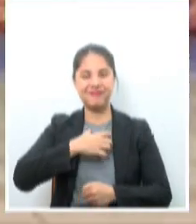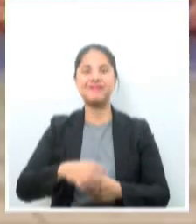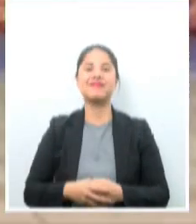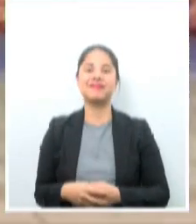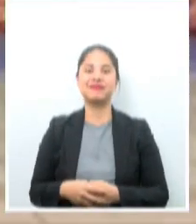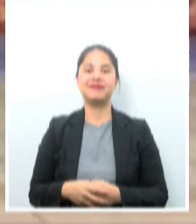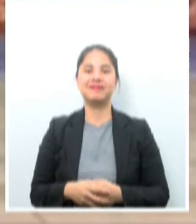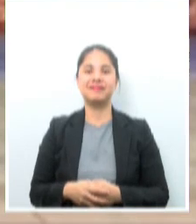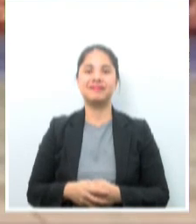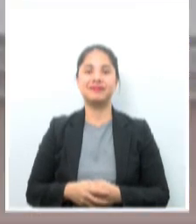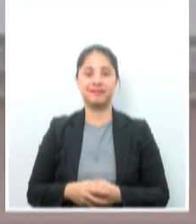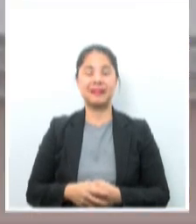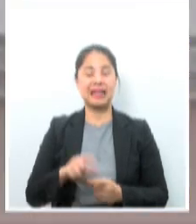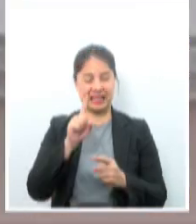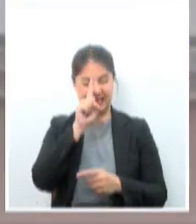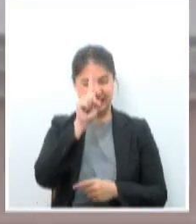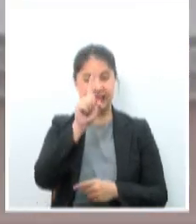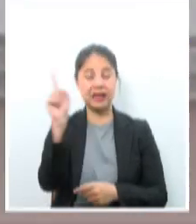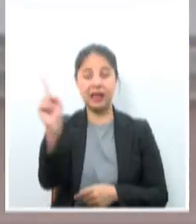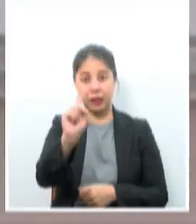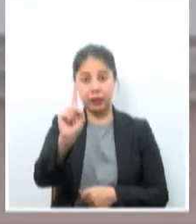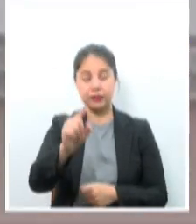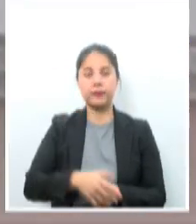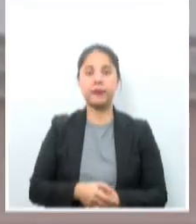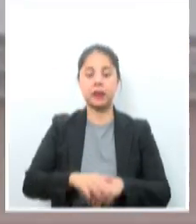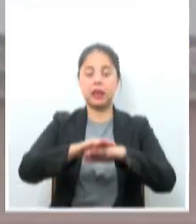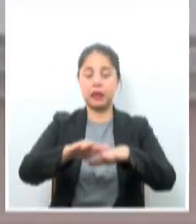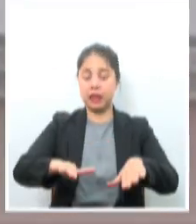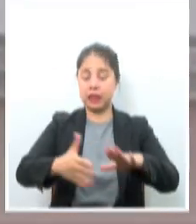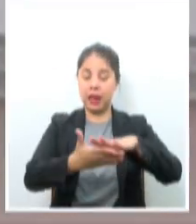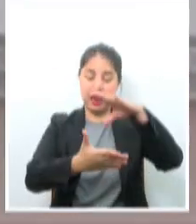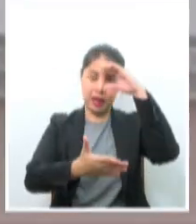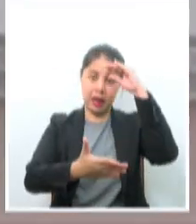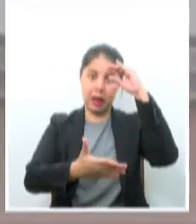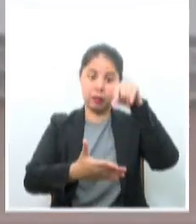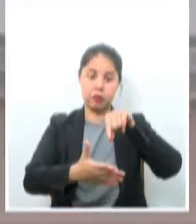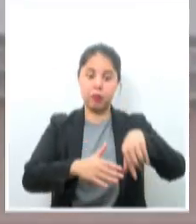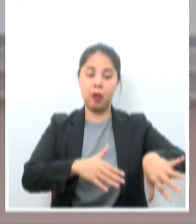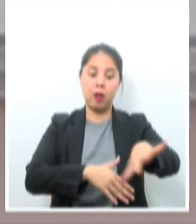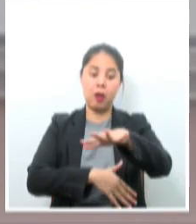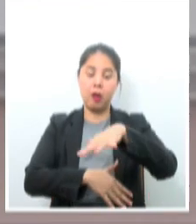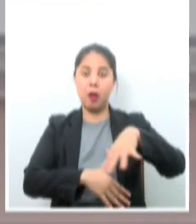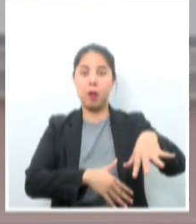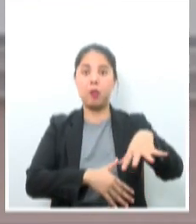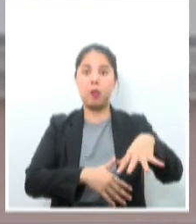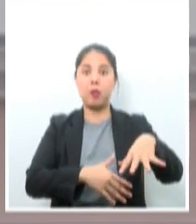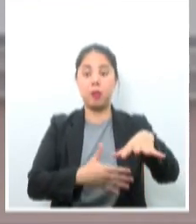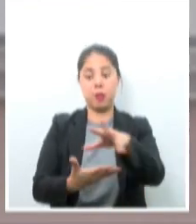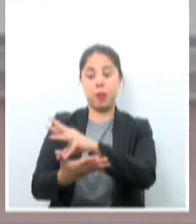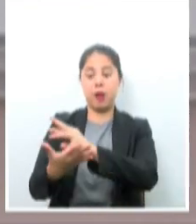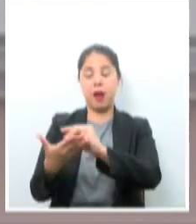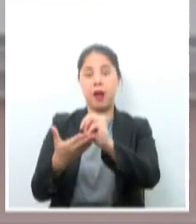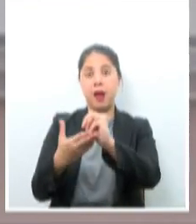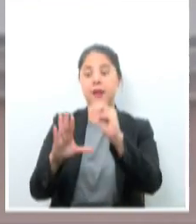และอีกประการหนึ่งการที่เห็นนักเรียนดนตรีไทยของเราเนี่ยได้เข้าเรียนต่อมหาวิท